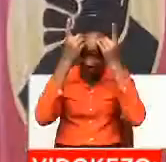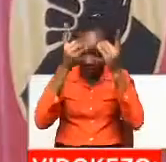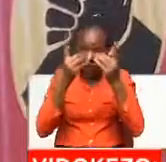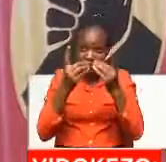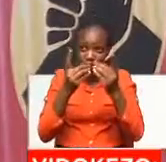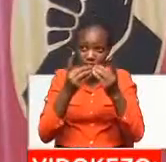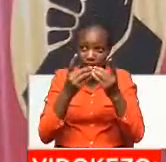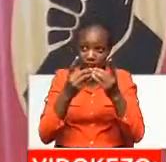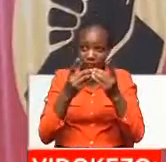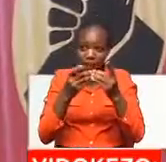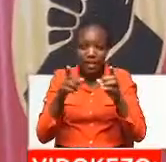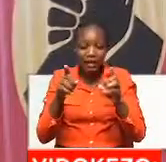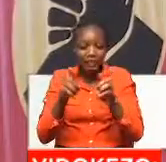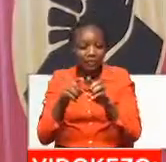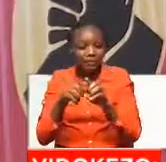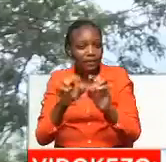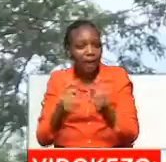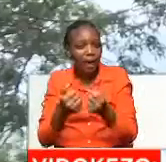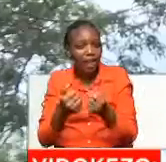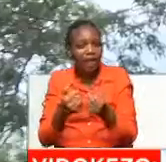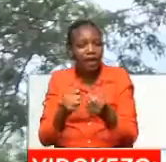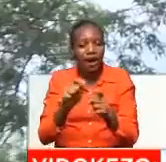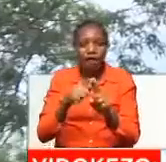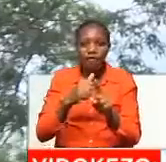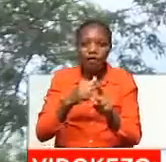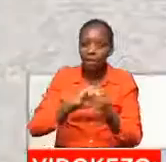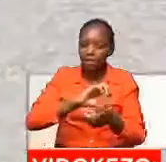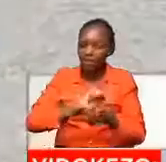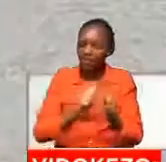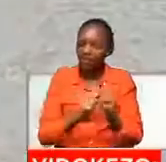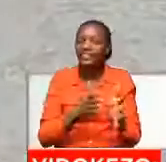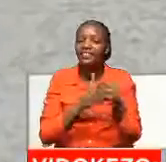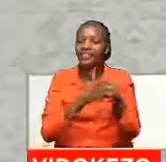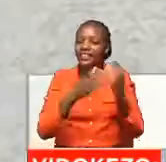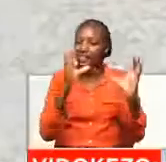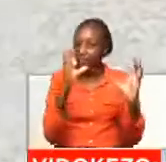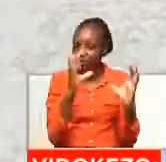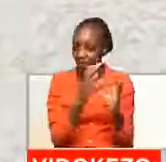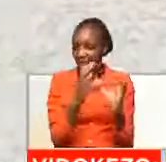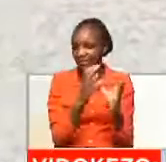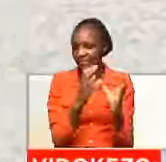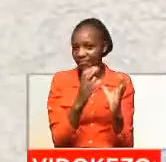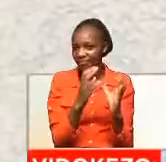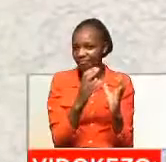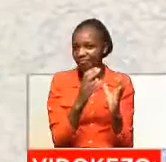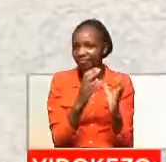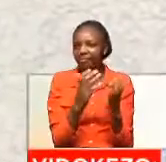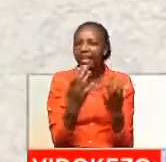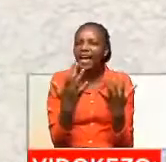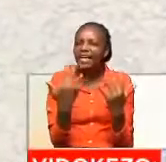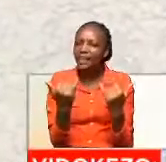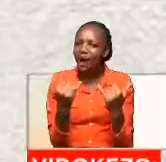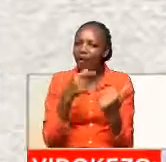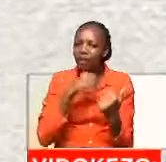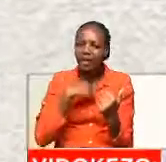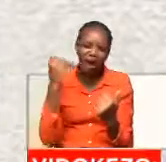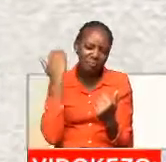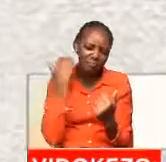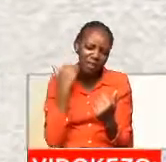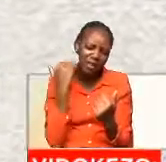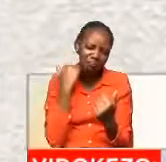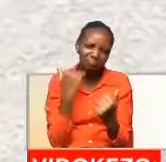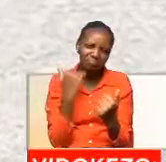na shughuli za hivi majuzi za kubadili uongozi wa chama. Kuna haja wakati huu kwa sababu kumekuwa na wakora katika